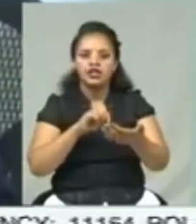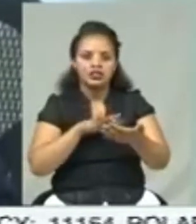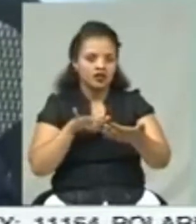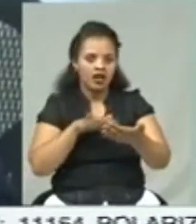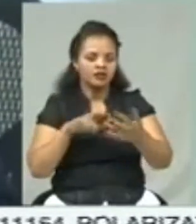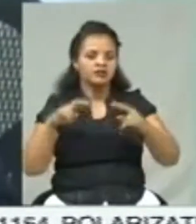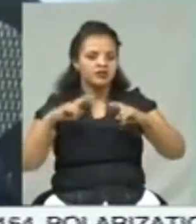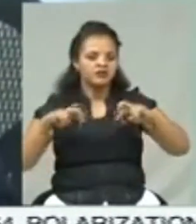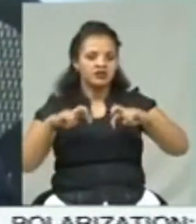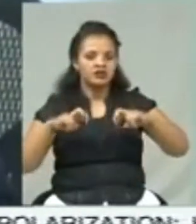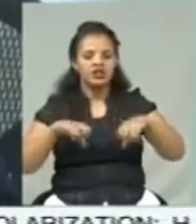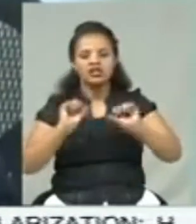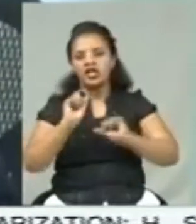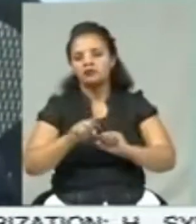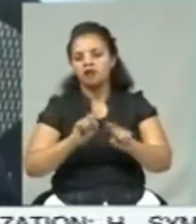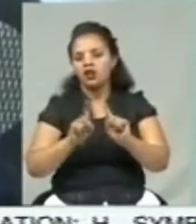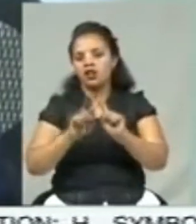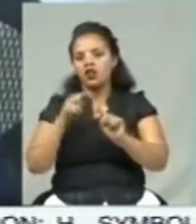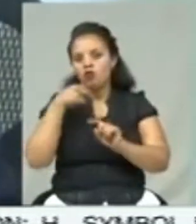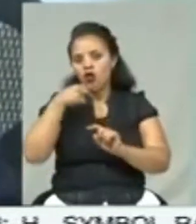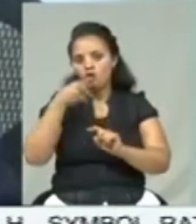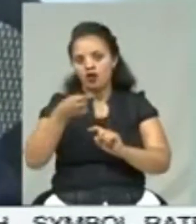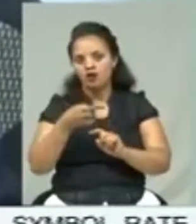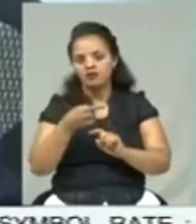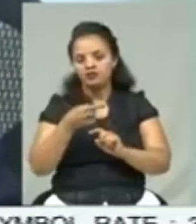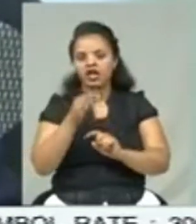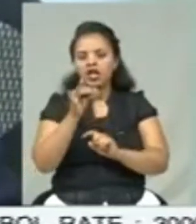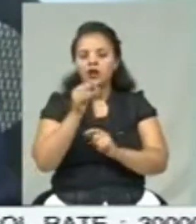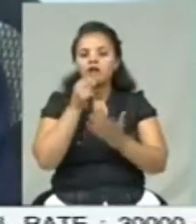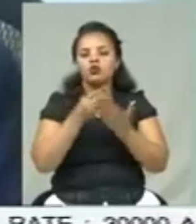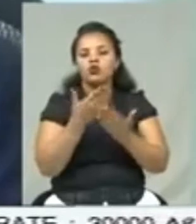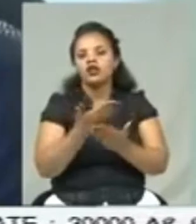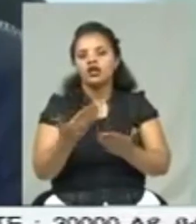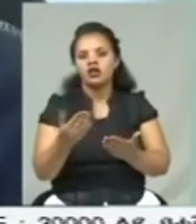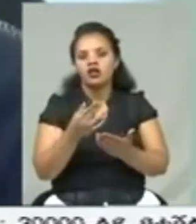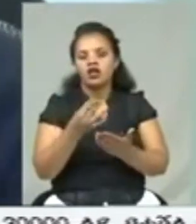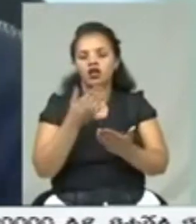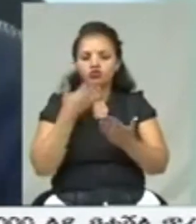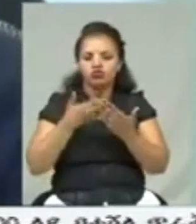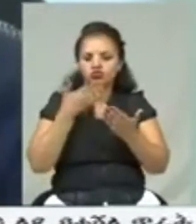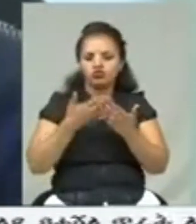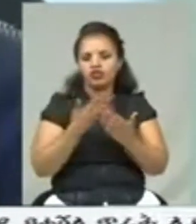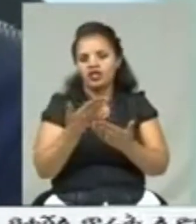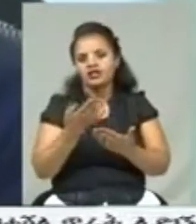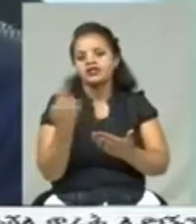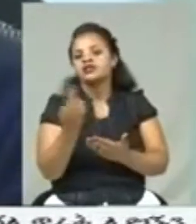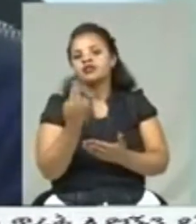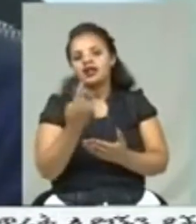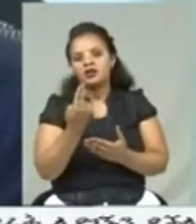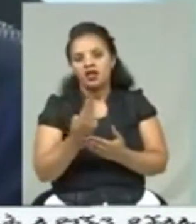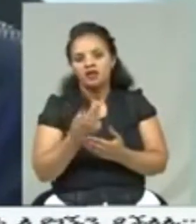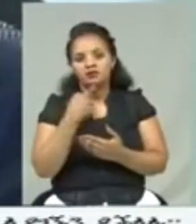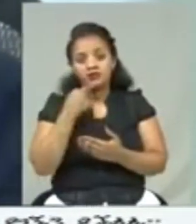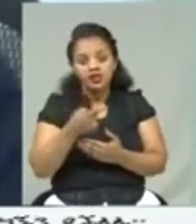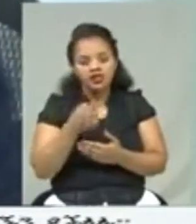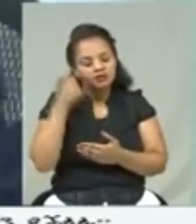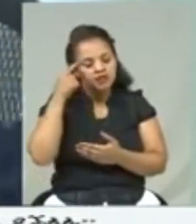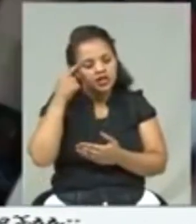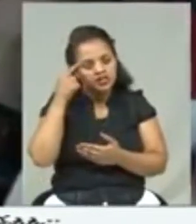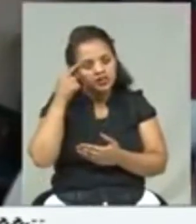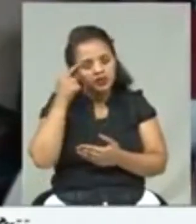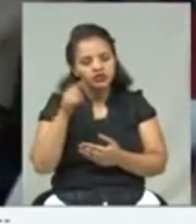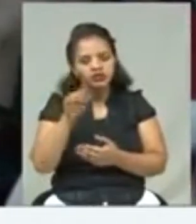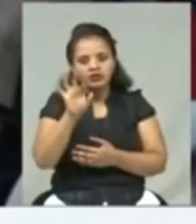መቀጠል አለባቸው። በተለያዩ ቋንቋዎች ለበጎ ነገር ለጥሩ ነገር እንጠቀምባቸዋለን ብለን